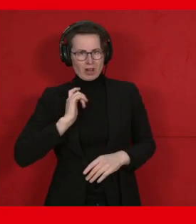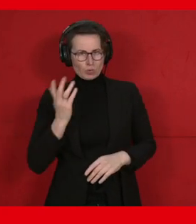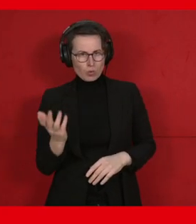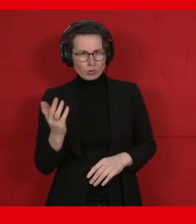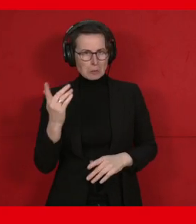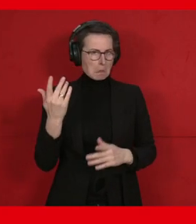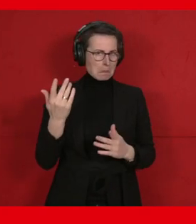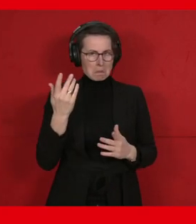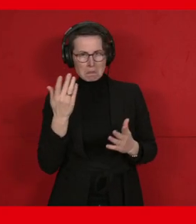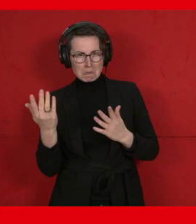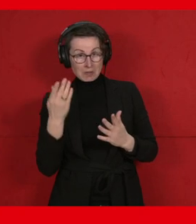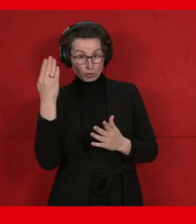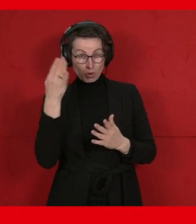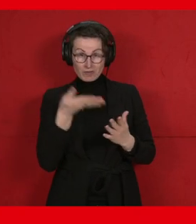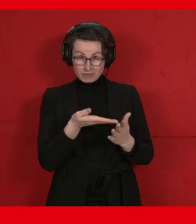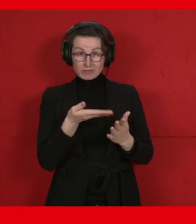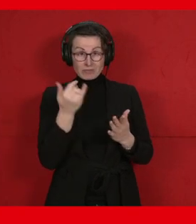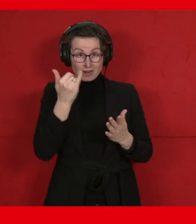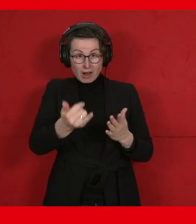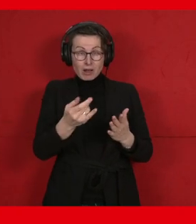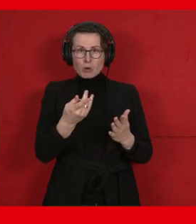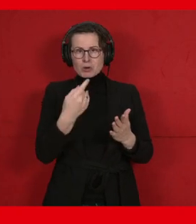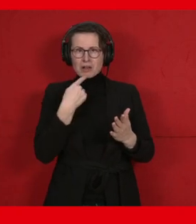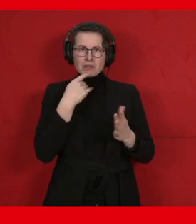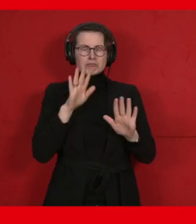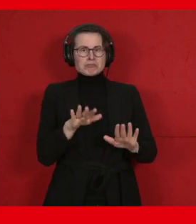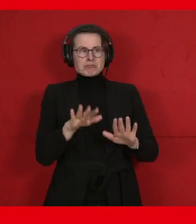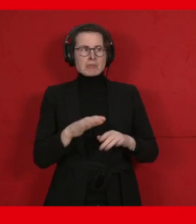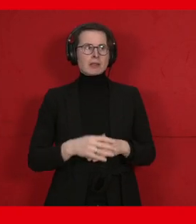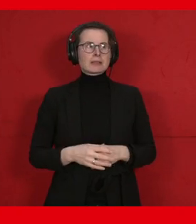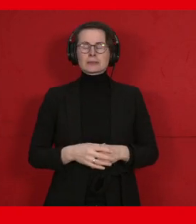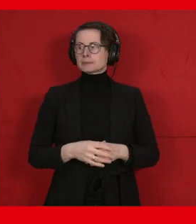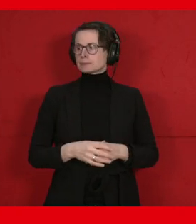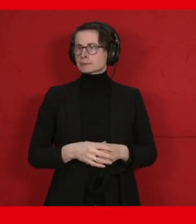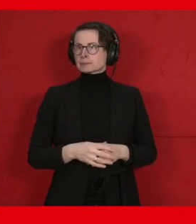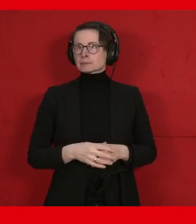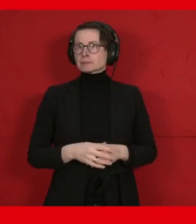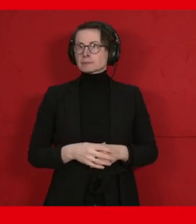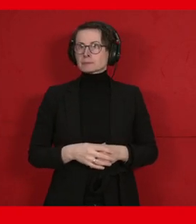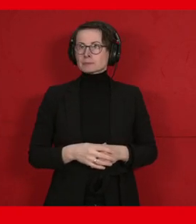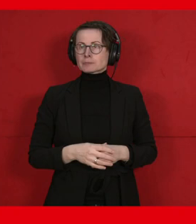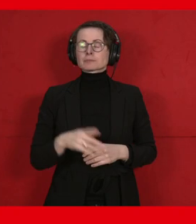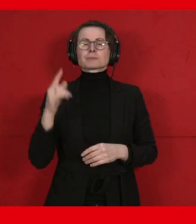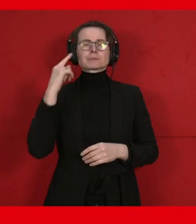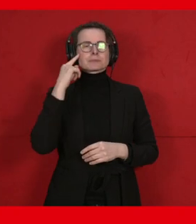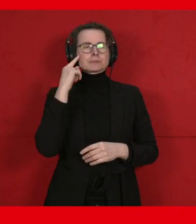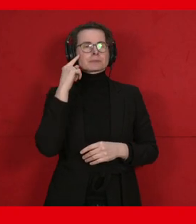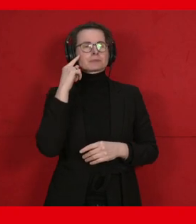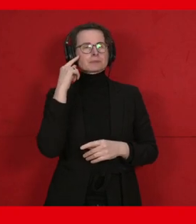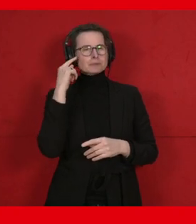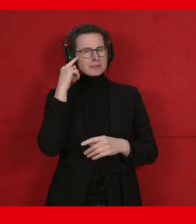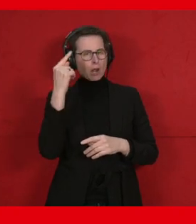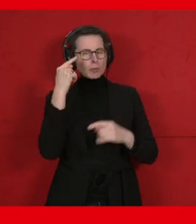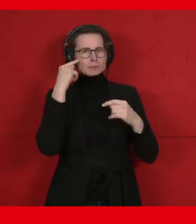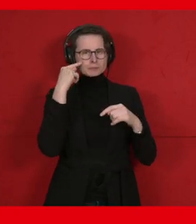etwas, wo die Zukunft ganz deutlich an der Tür klopft? Nein, ich glaube, die Diskussion um Wasserstoff ist